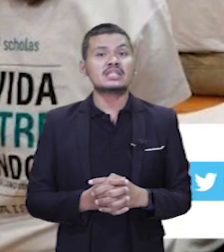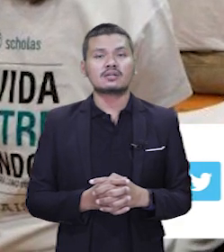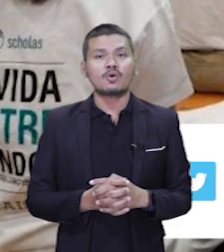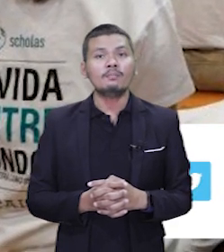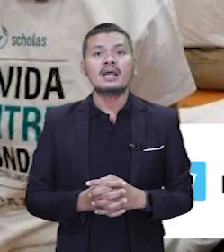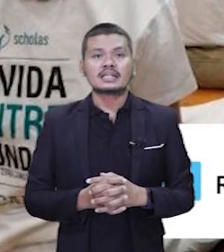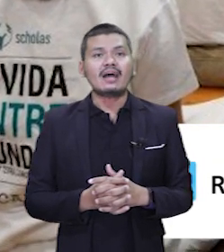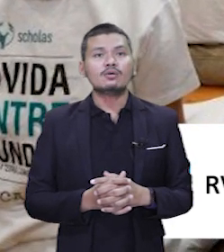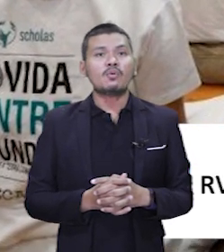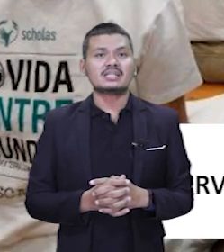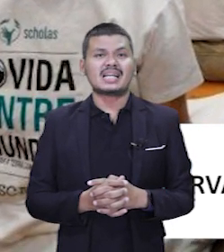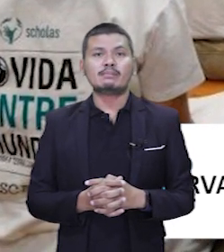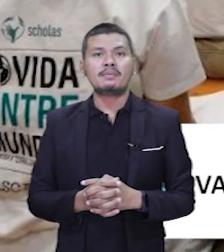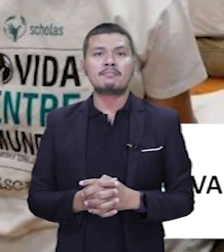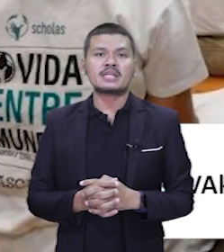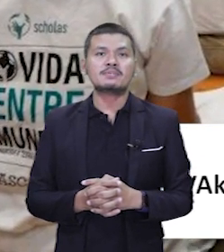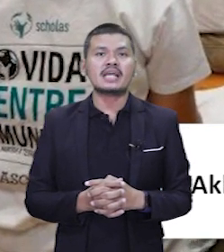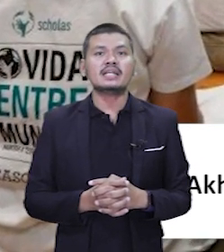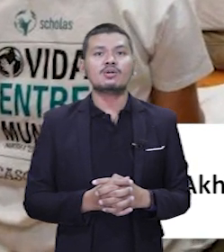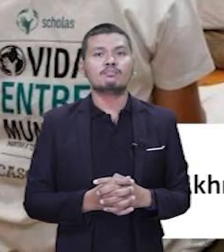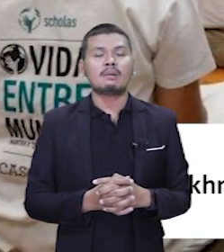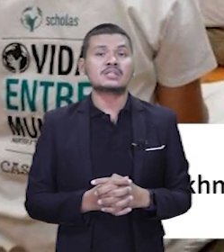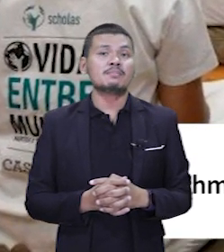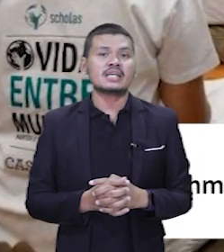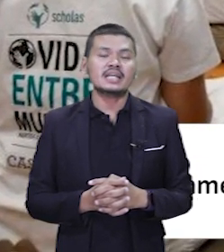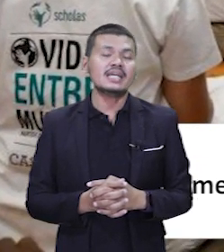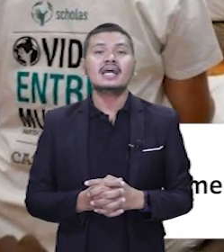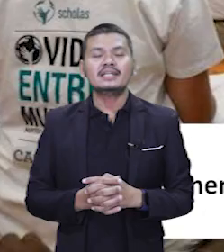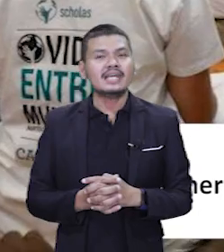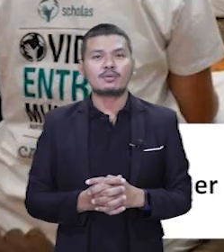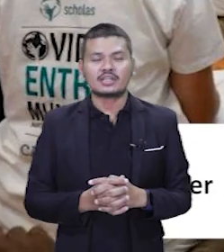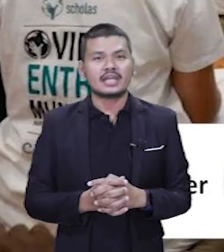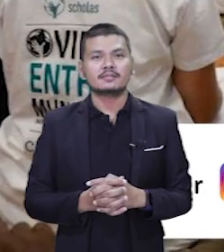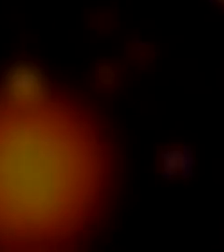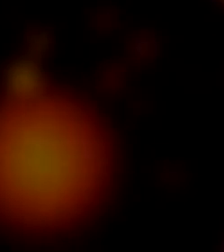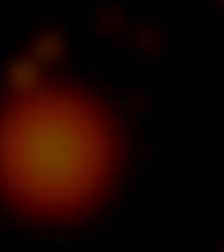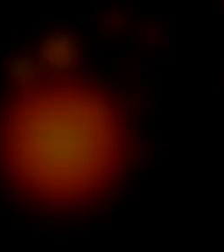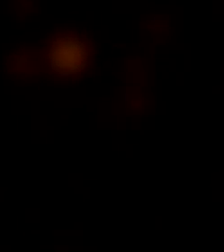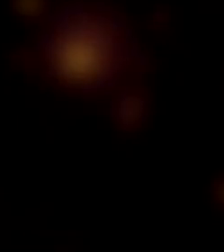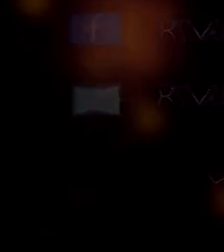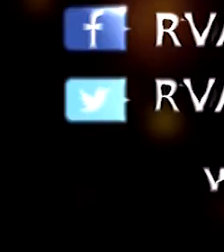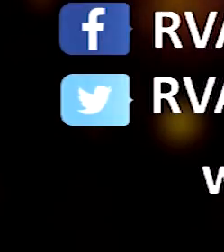ជននិងសង្គមដោយអនុវត្តសកម្មភាពផ្សេងៗនៅក្នុងតំបន់ផ្សេងៗគ្នានៃប្រទេស